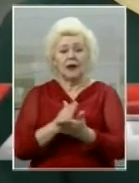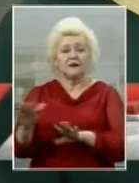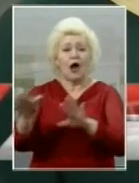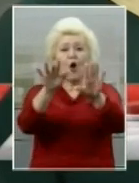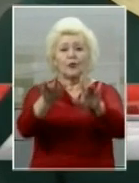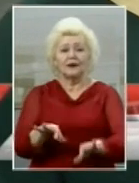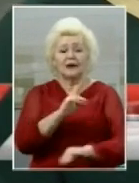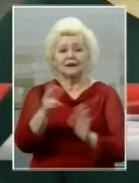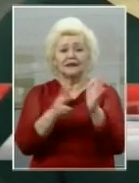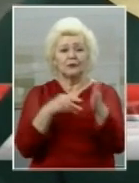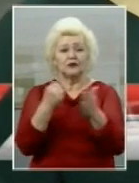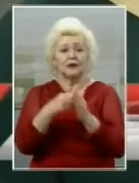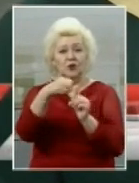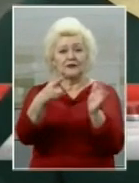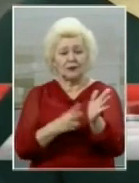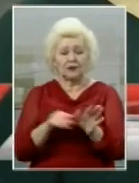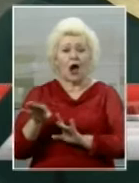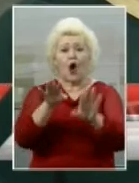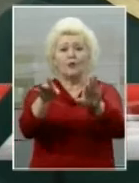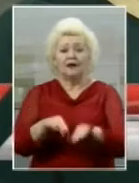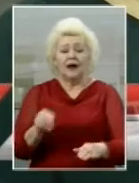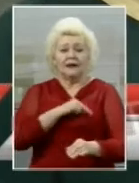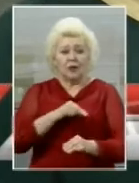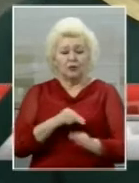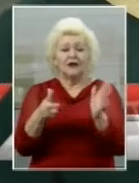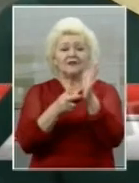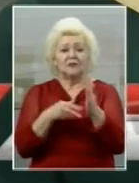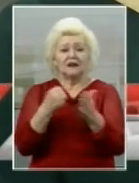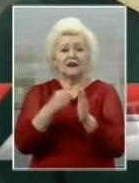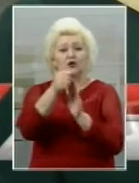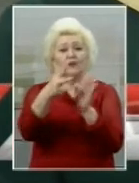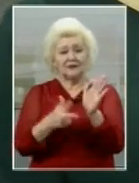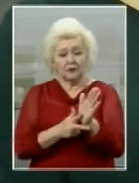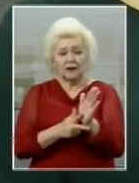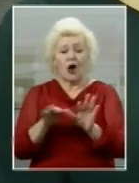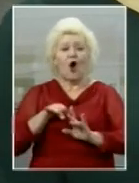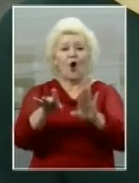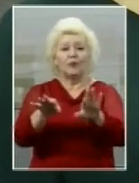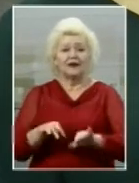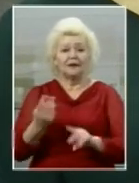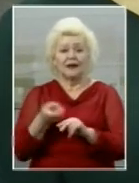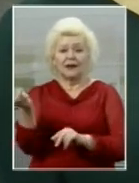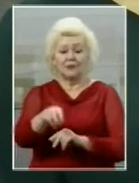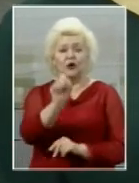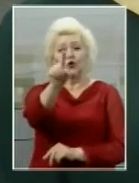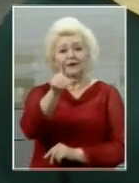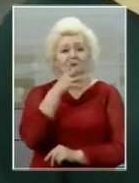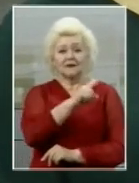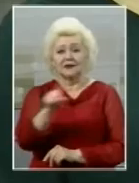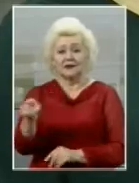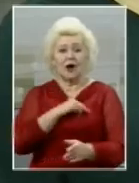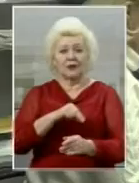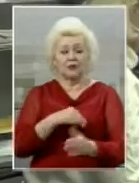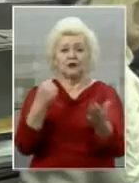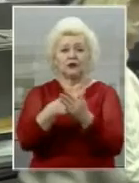оператори, які працюють з 8 до 17, є оператори, які працюють з 9 до 18 і оператор, який приходить вже в 11 годині, він працює